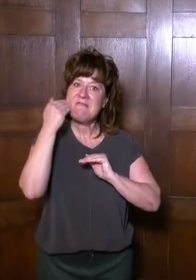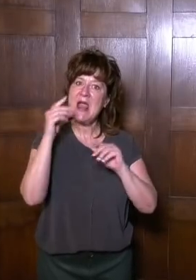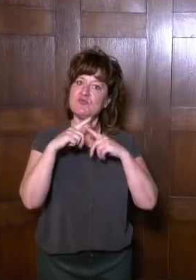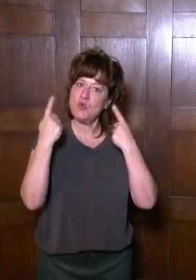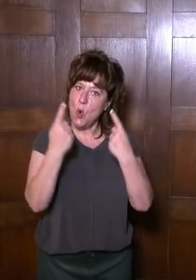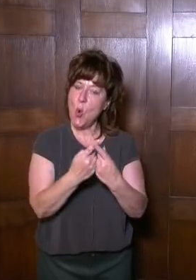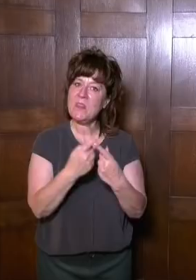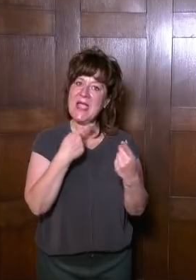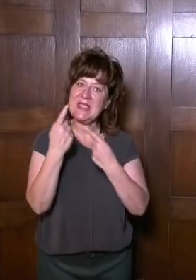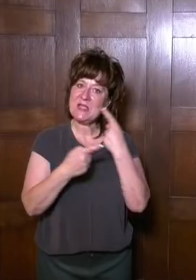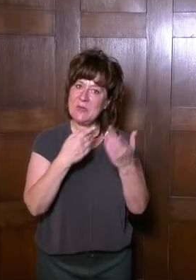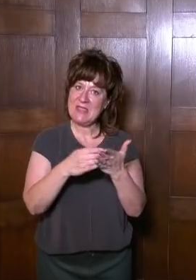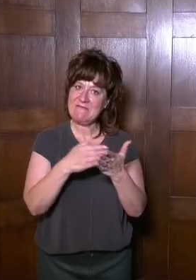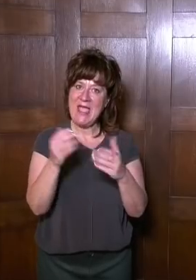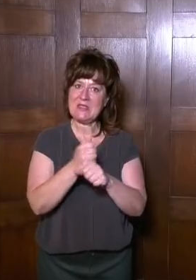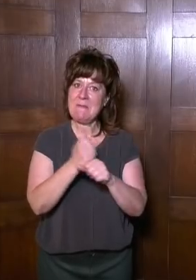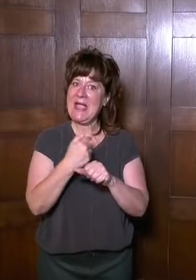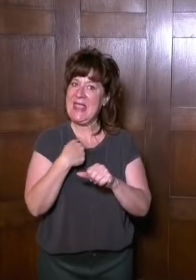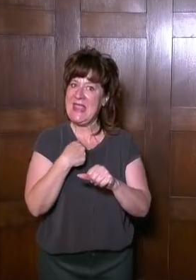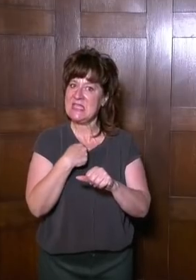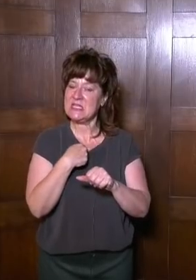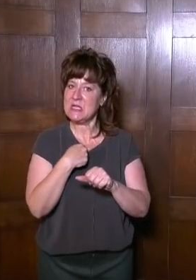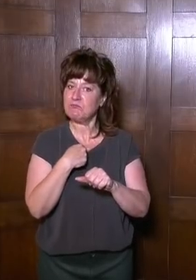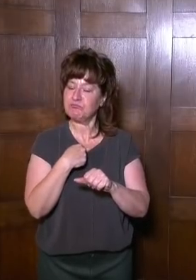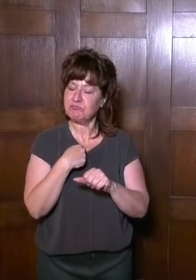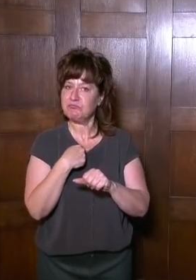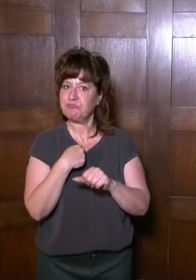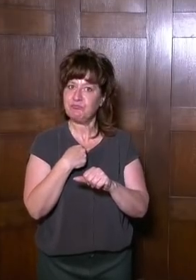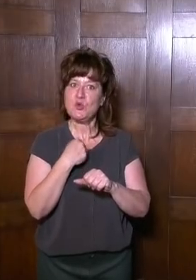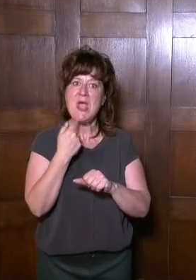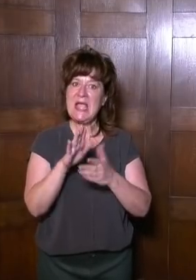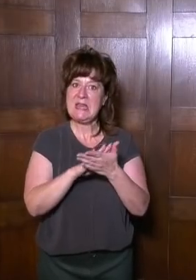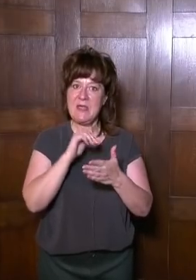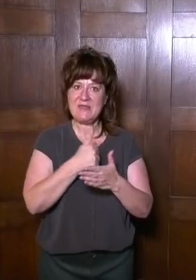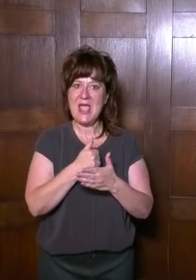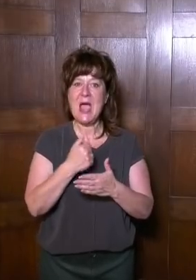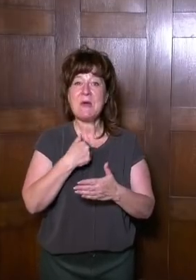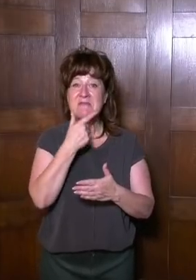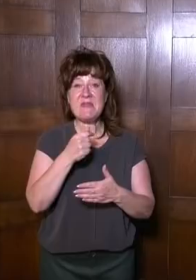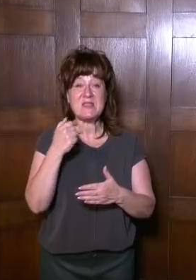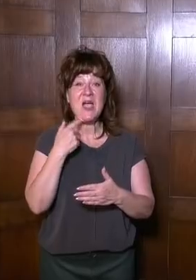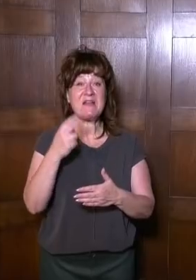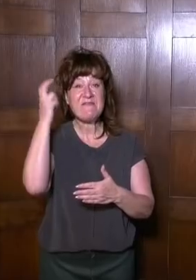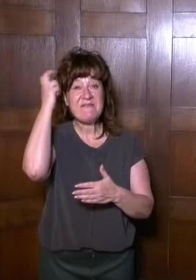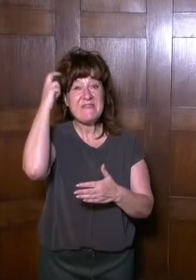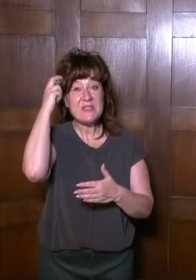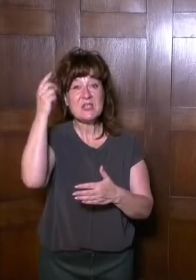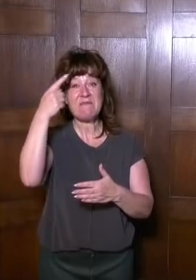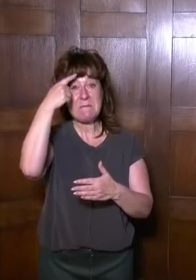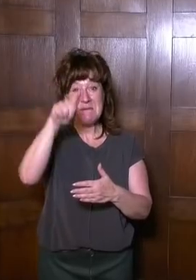Gespräch fortsetzen, weiche ich nicht aus. Aber ich will gerne mal den Ball aufnehmen, wissenschaftliche Meinung. Dieses Land wird immer nur von einem oder